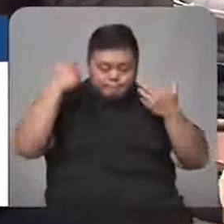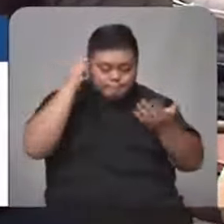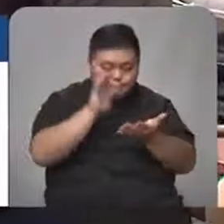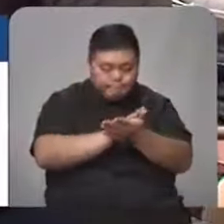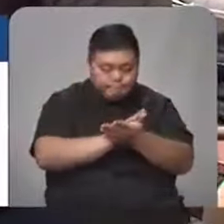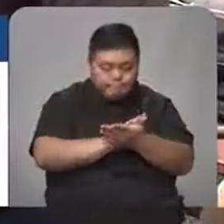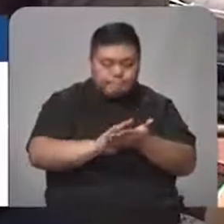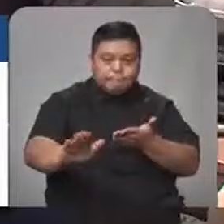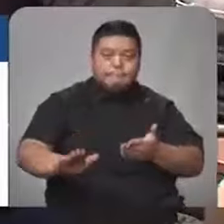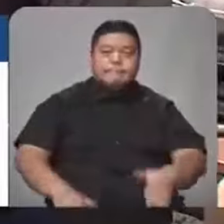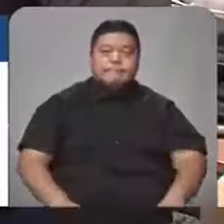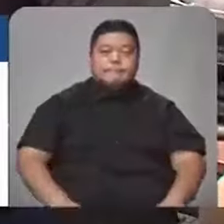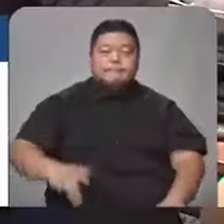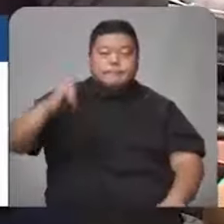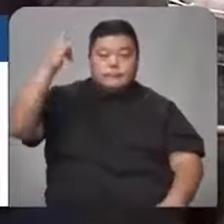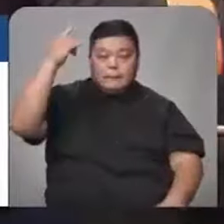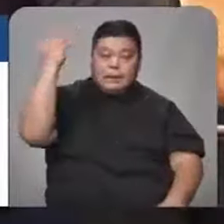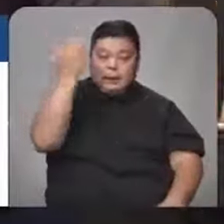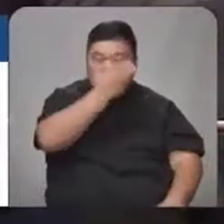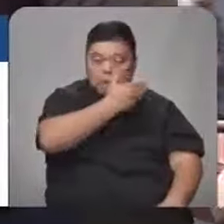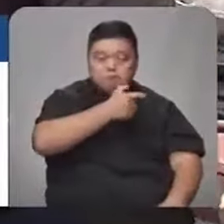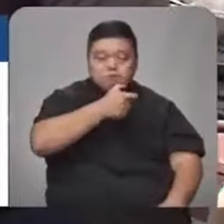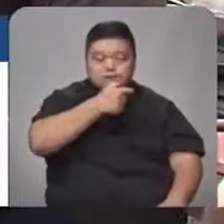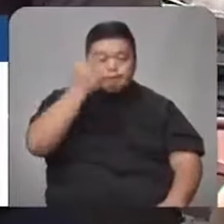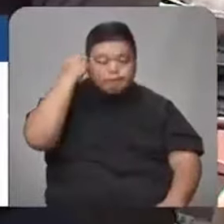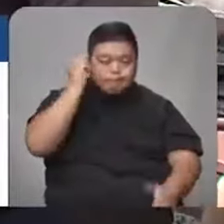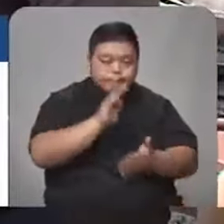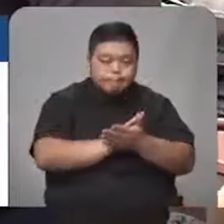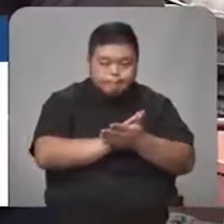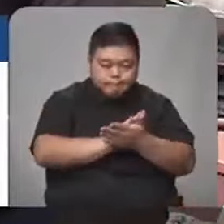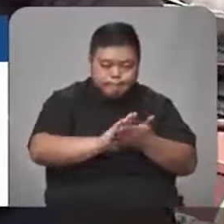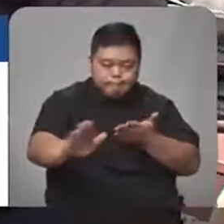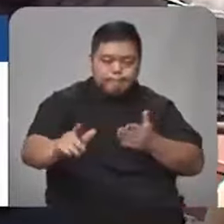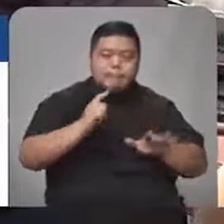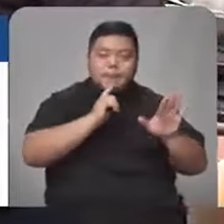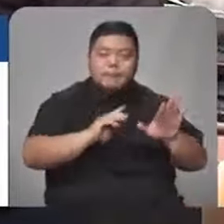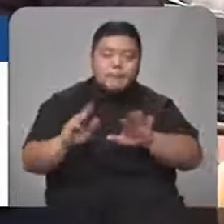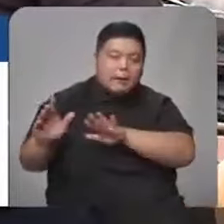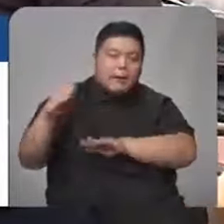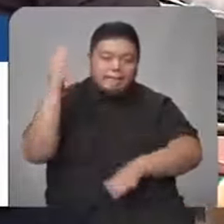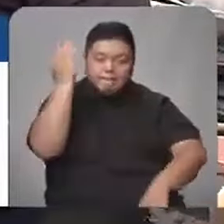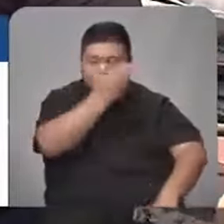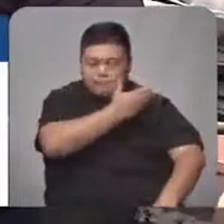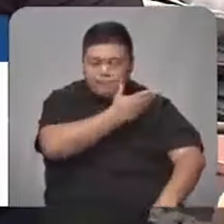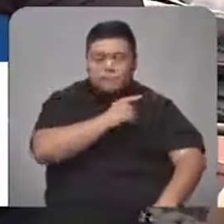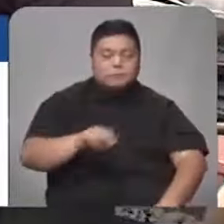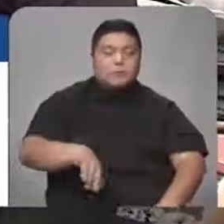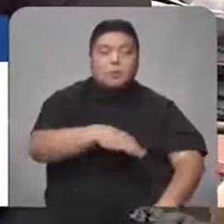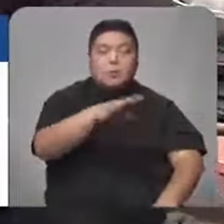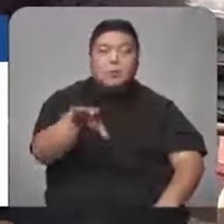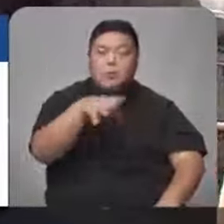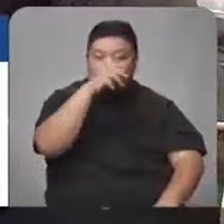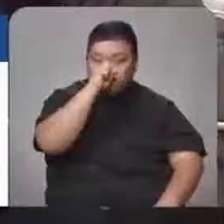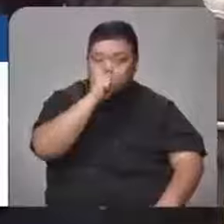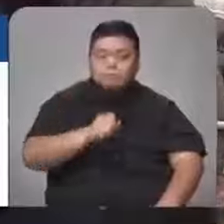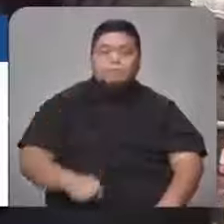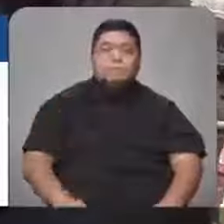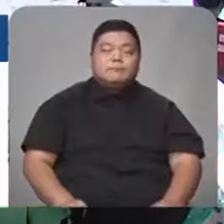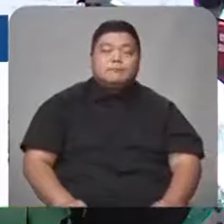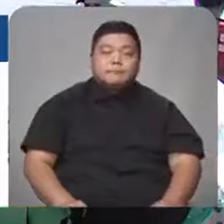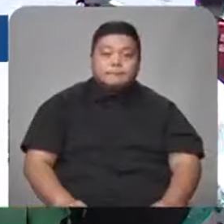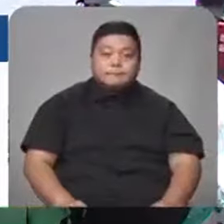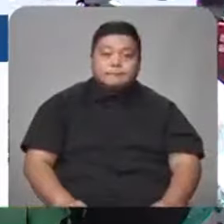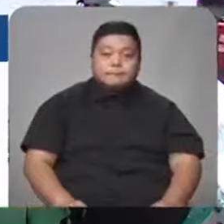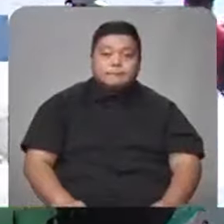바람도 시원하고 그 날씨도 늘 너무 맑아 가지고 물도 시원하고 그리고 바닷물도 너무 맑고 그래서 가족들끼리 굉장히 좋은 시간 잘 보내고